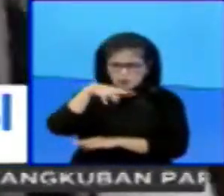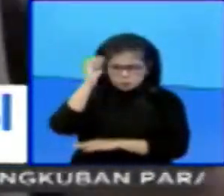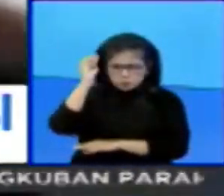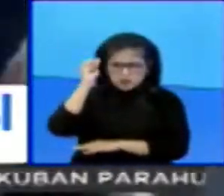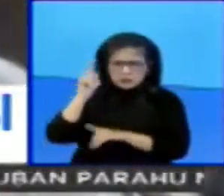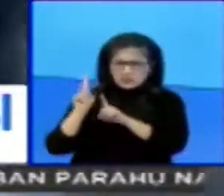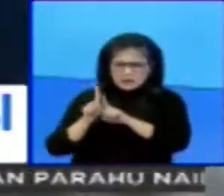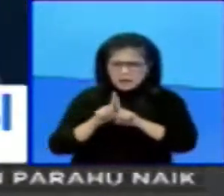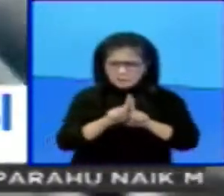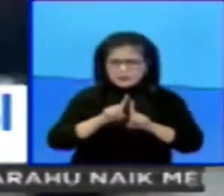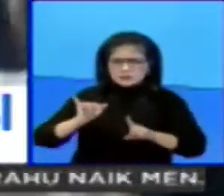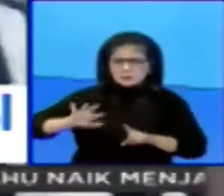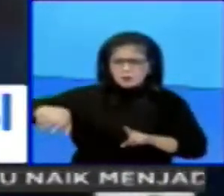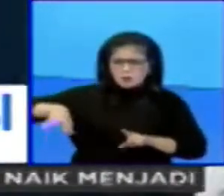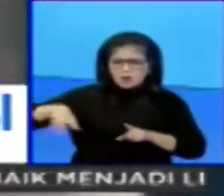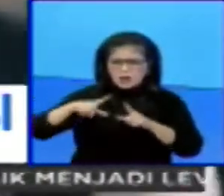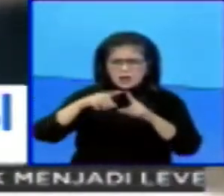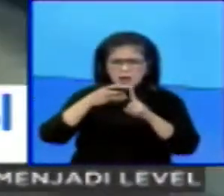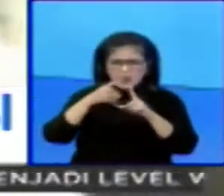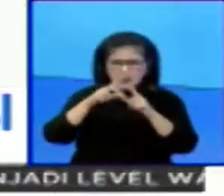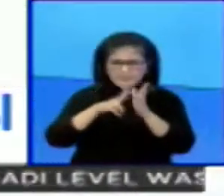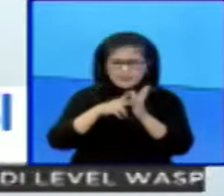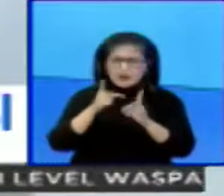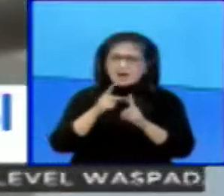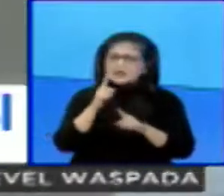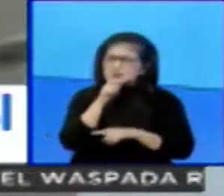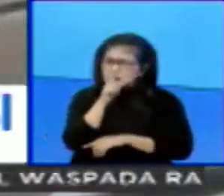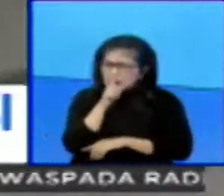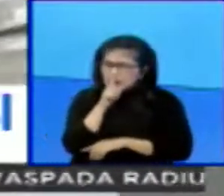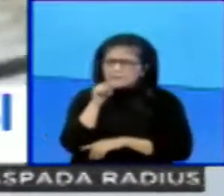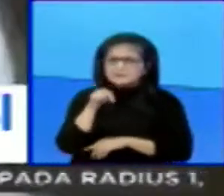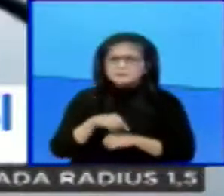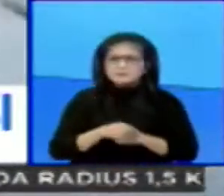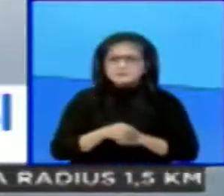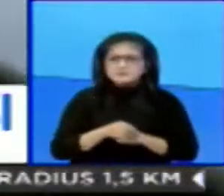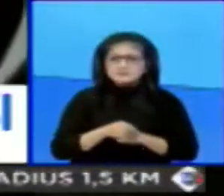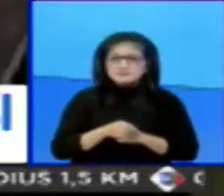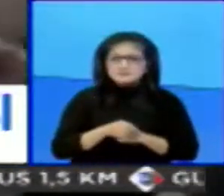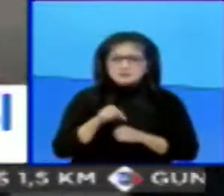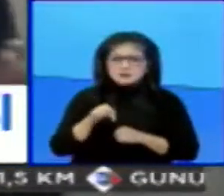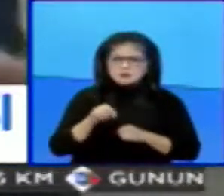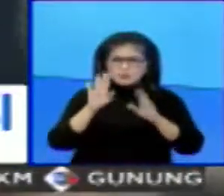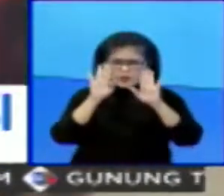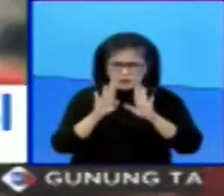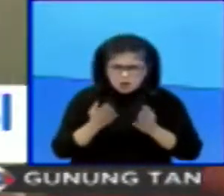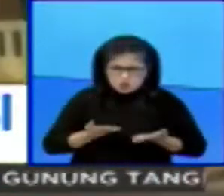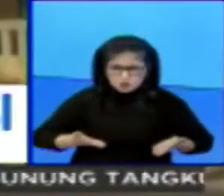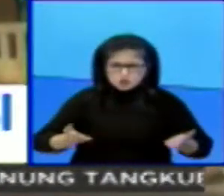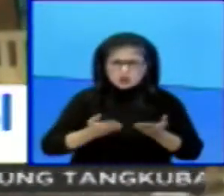kerabatnya, Abah Grandong tak memberikan pernyataan apapun kepada wartawan. Pernyataan media terkait aksi nyelenehnya dijawab pihak